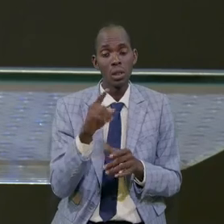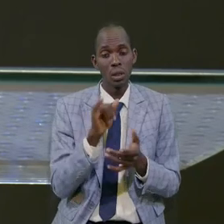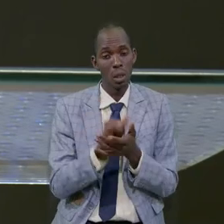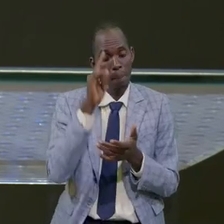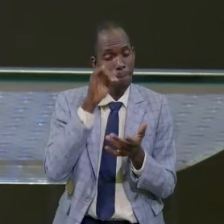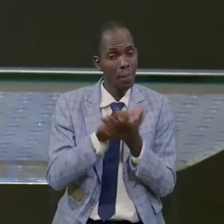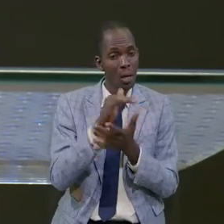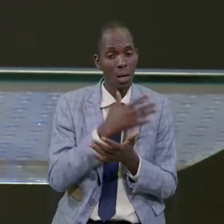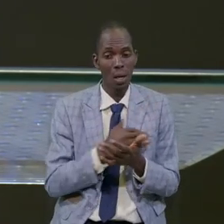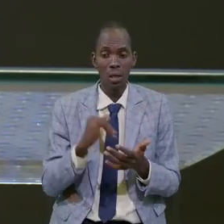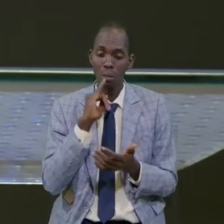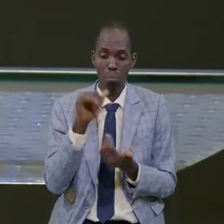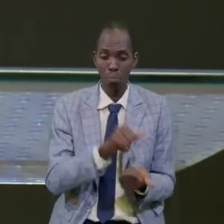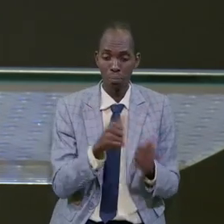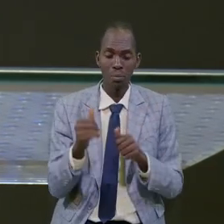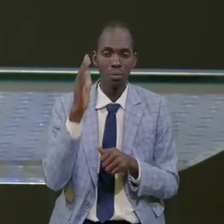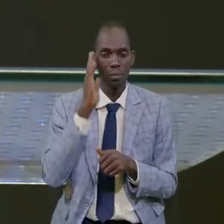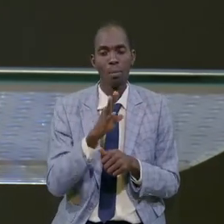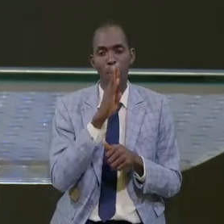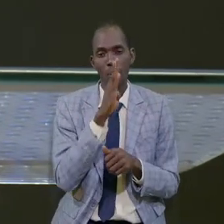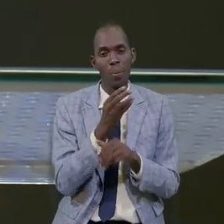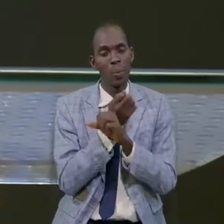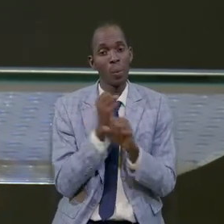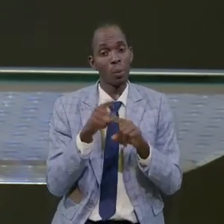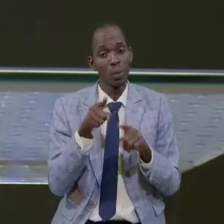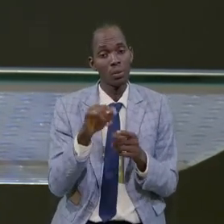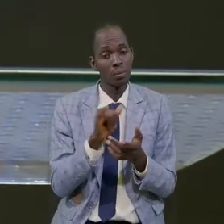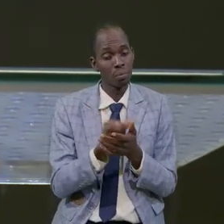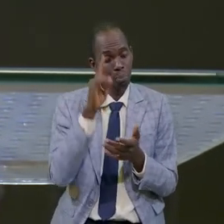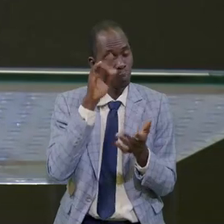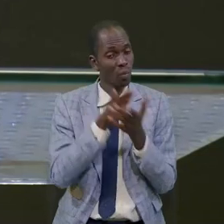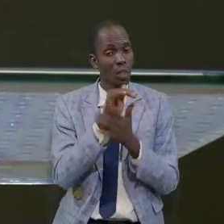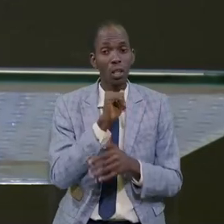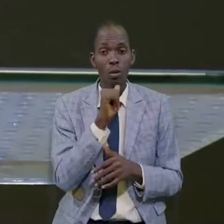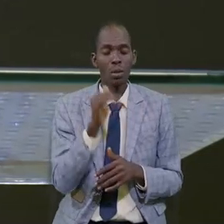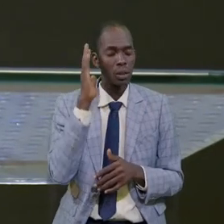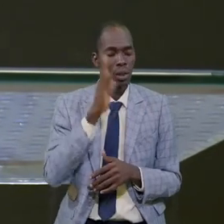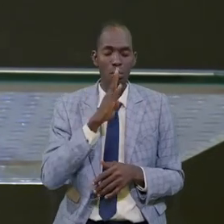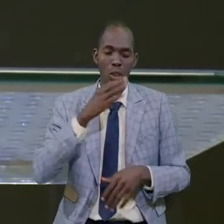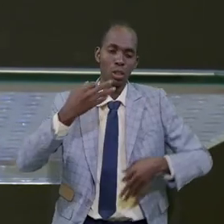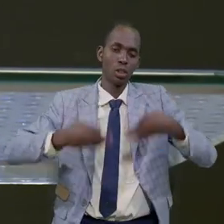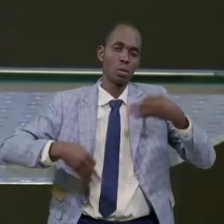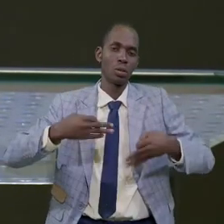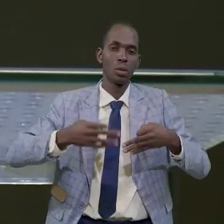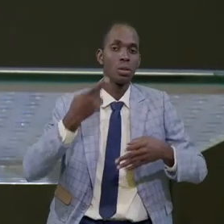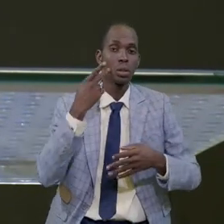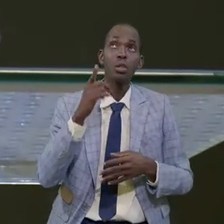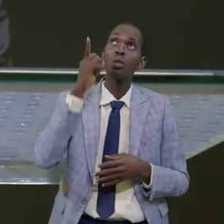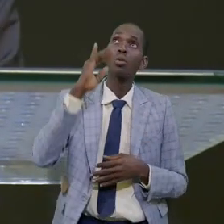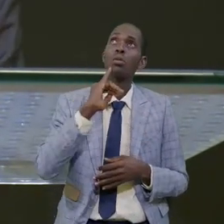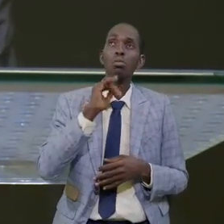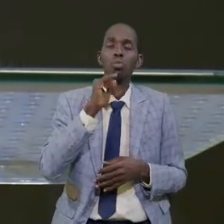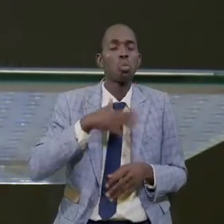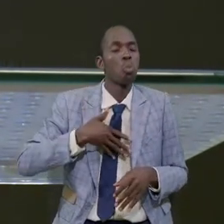sera sauvé. Celui qui ne croit pas sera condamné. Et il nous dit que Dieu ne veut que personne